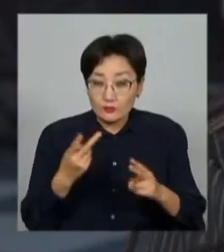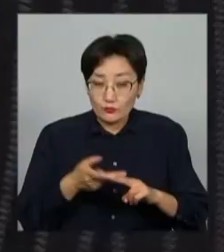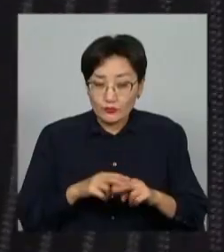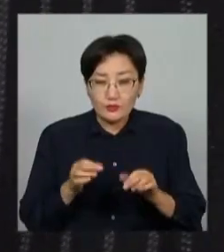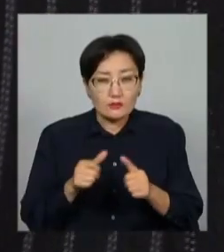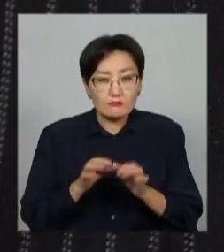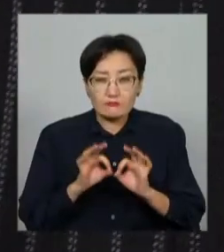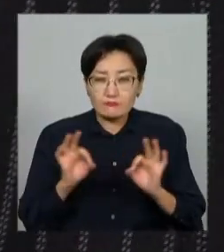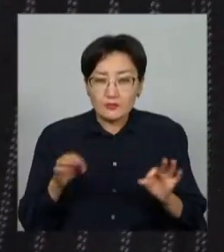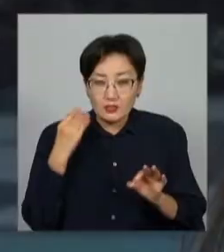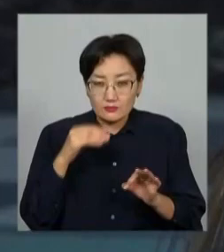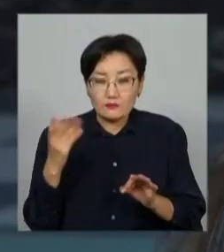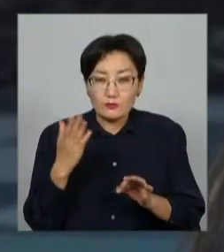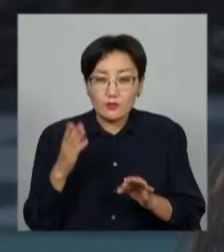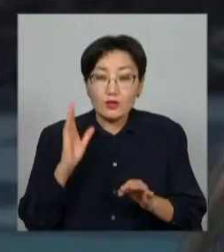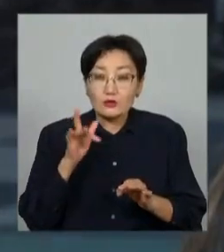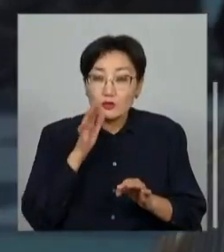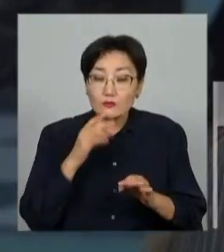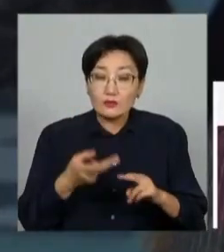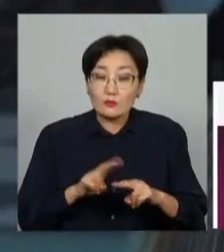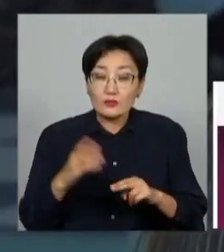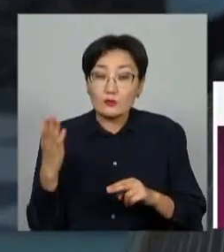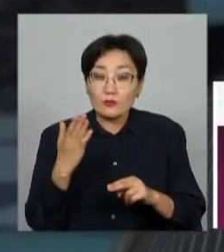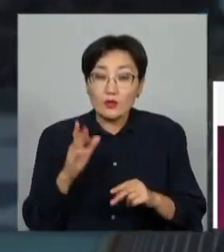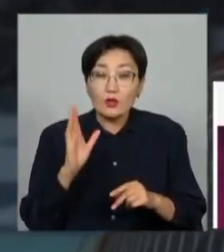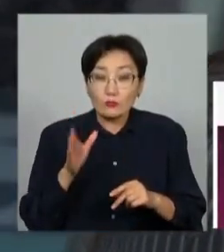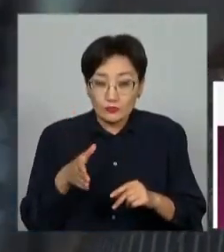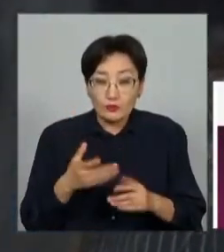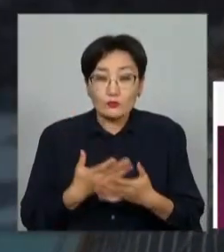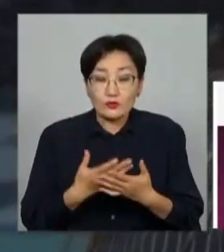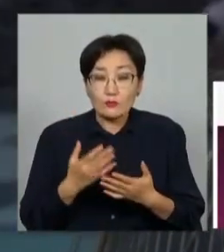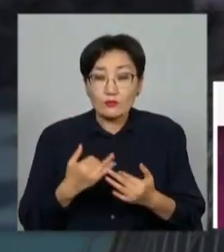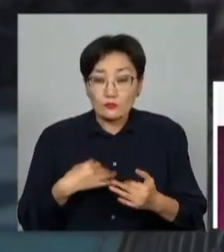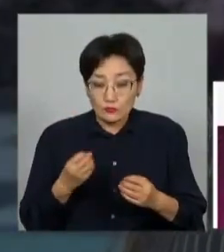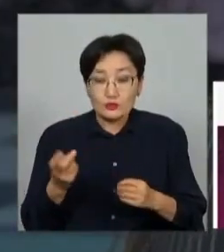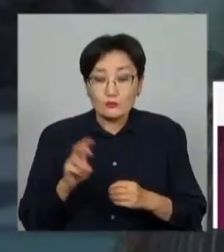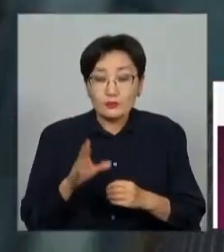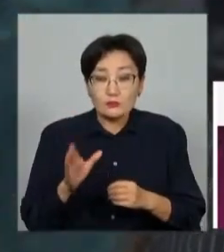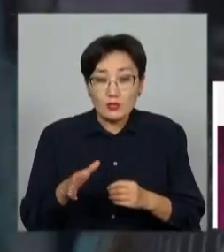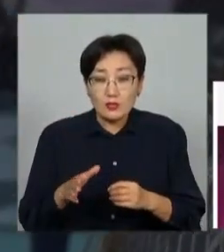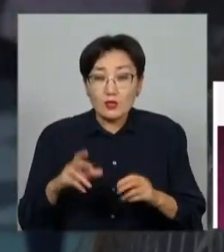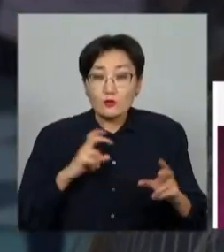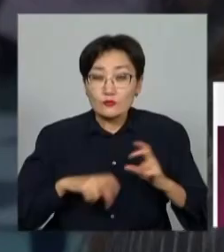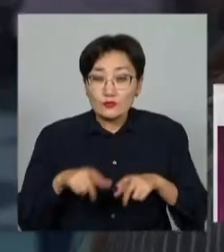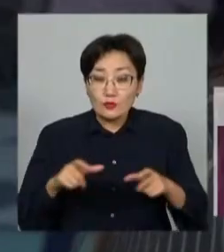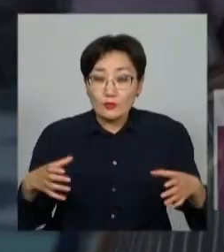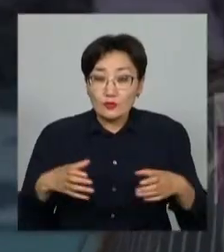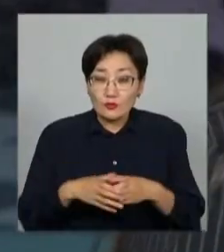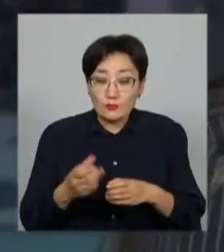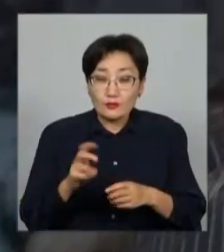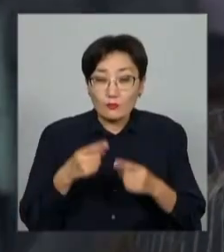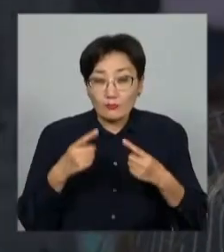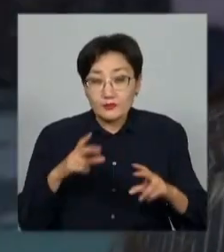жақсы, качественный. Алдағы уақытта осы фильмдер тағы да болады дейді. Оған да келетін боламыз. Осы студенттермен де келетін боламыз. Басқа да